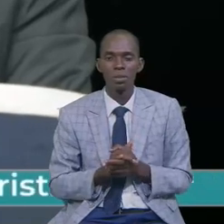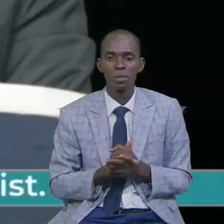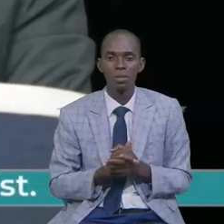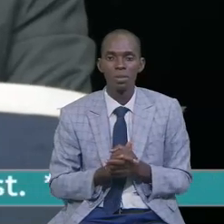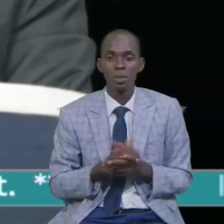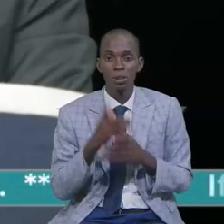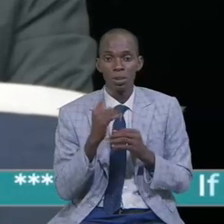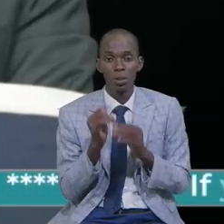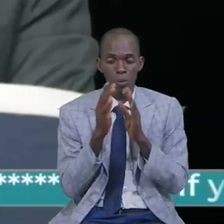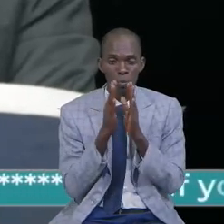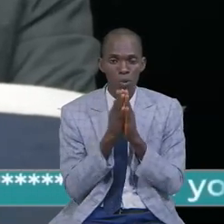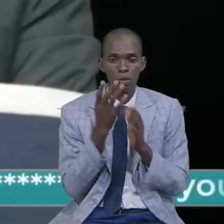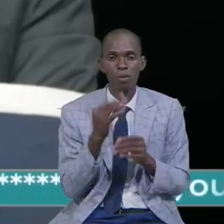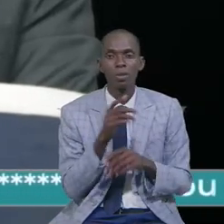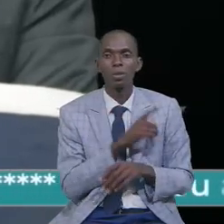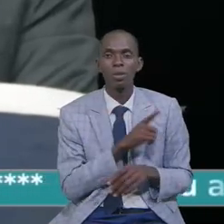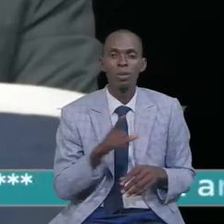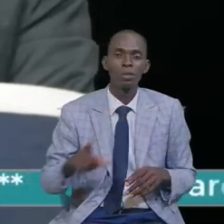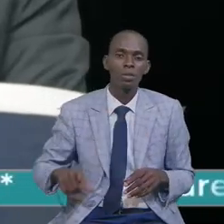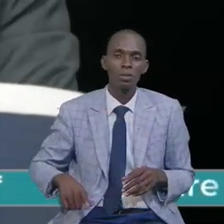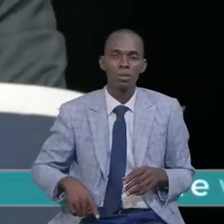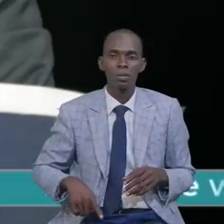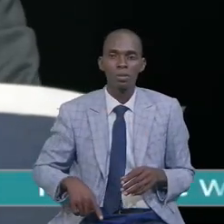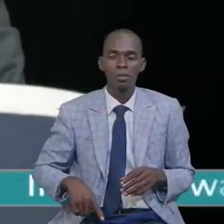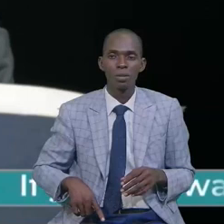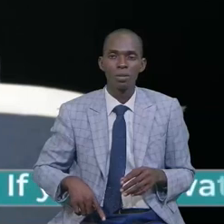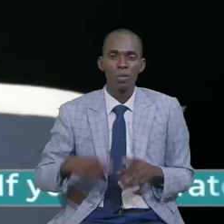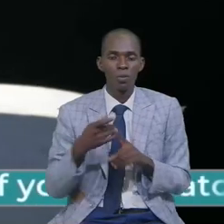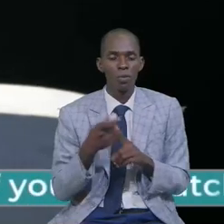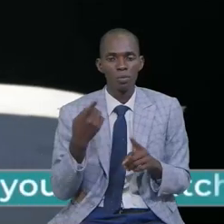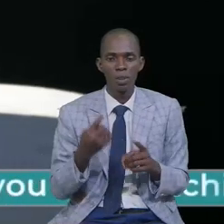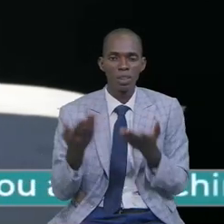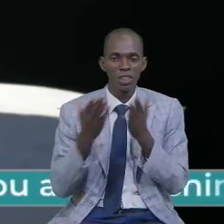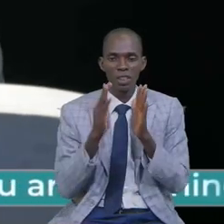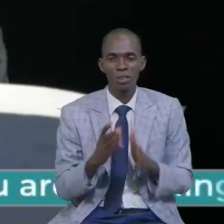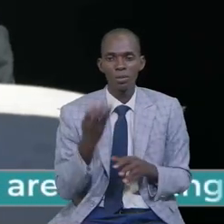La prière du Seigneur, du serviteur de Dieu,